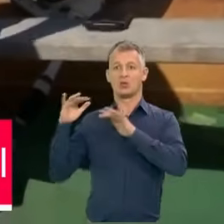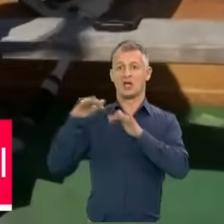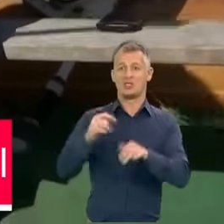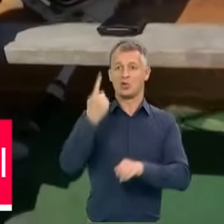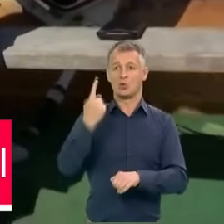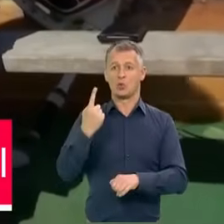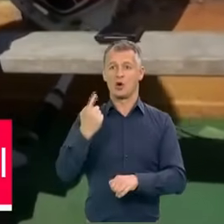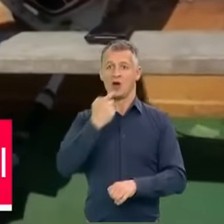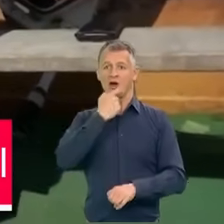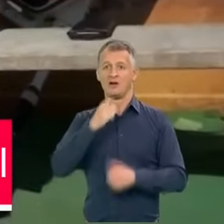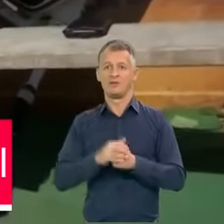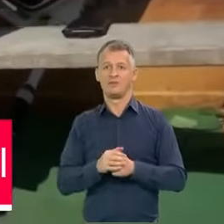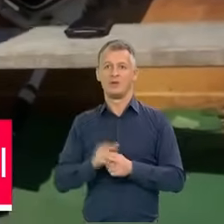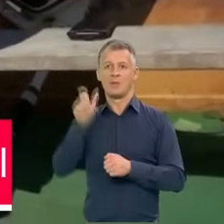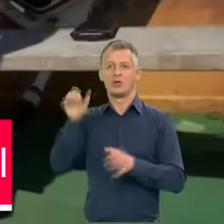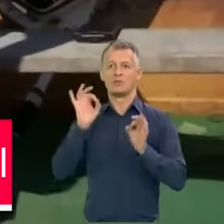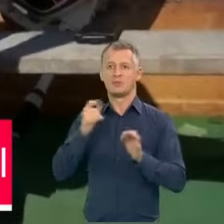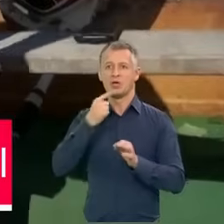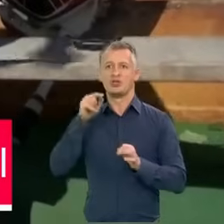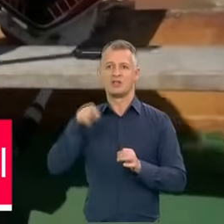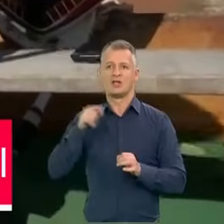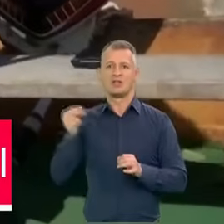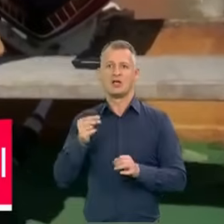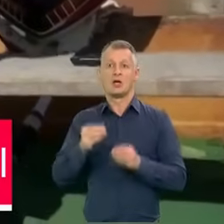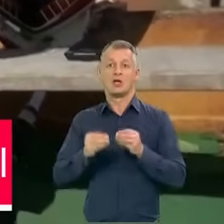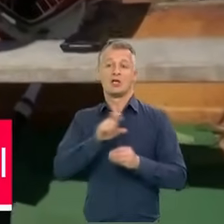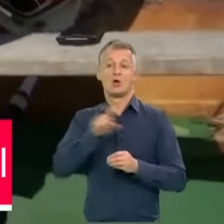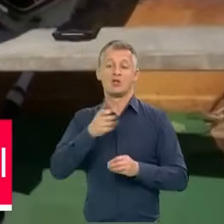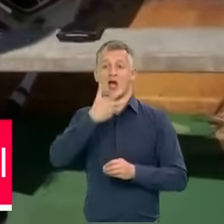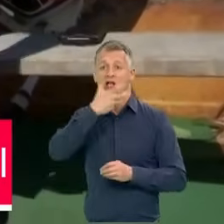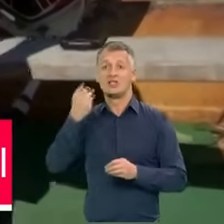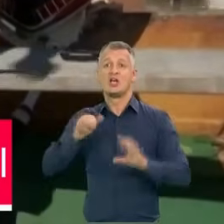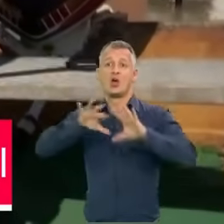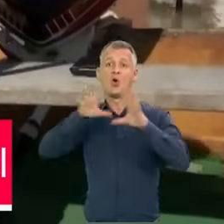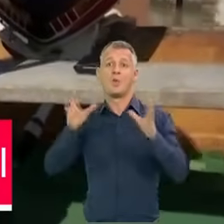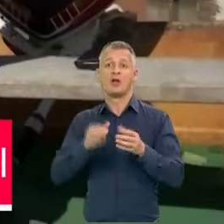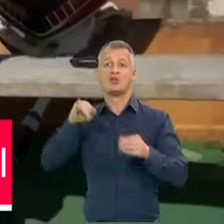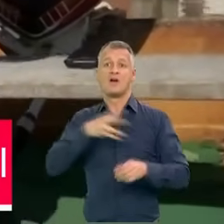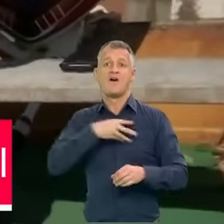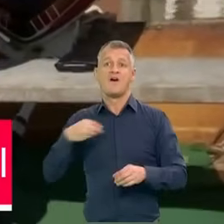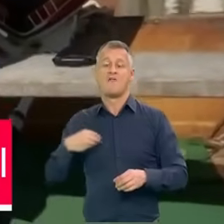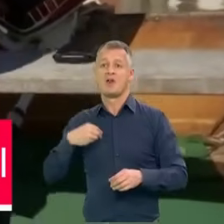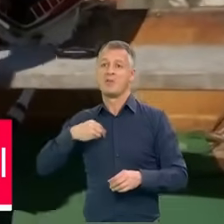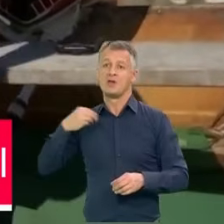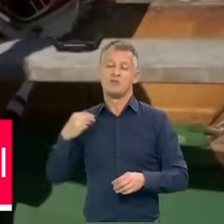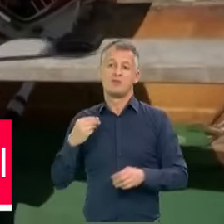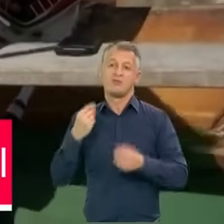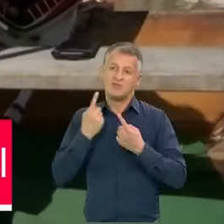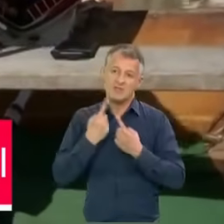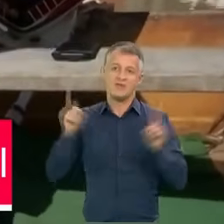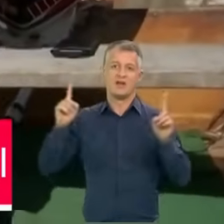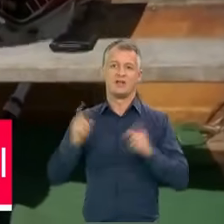HT sakk szer ez a felm kvm a sss idj